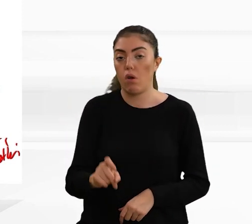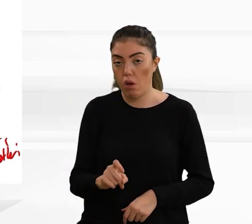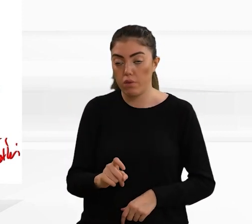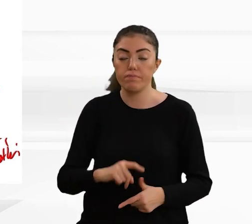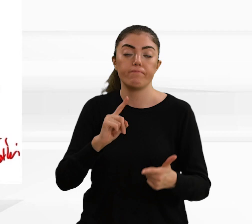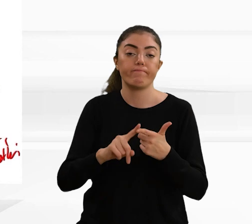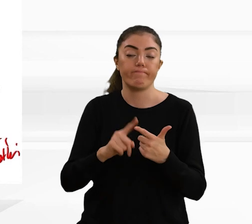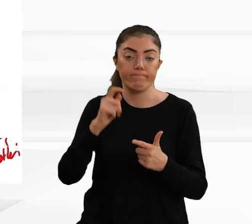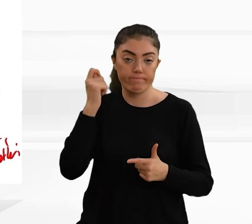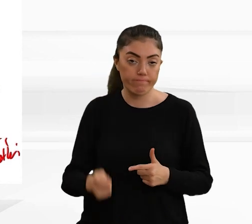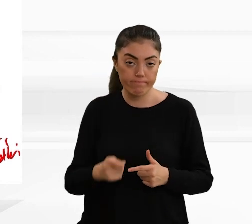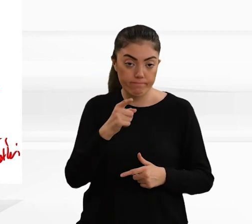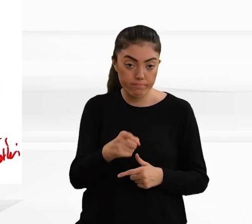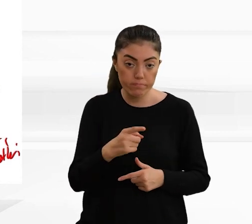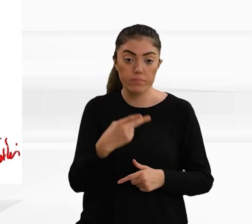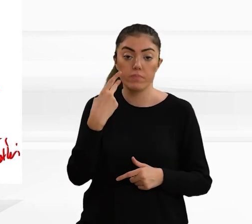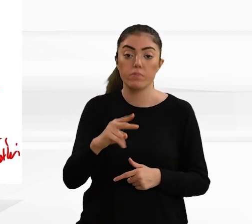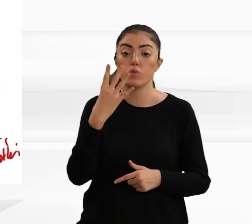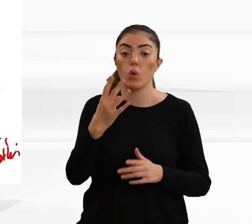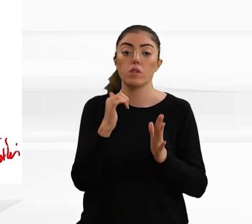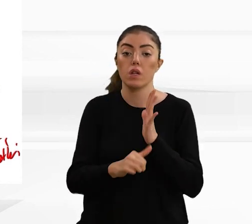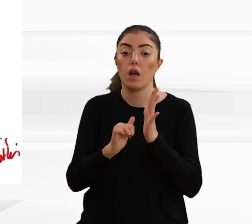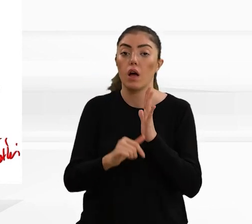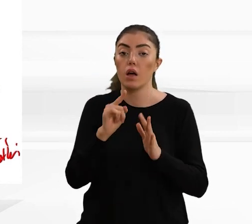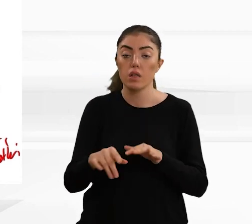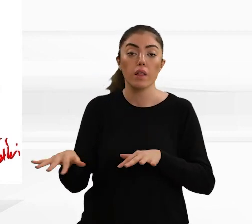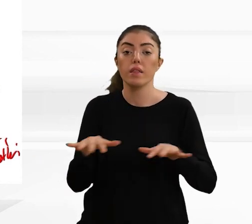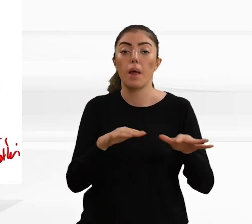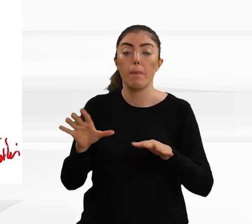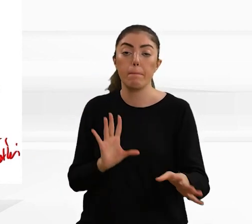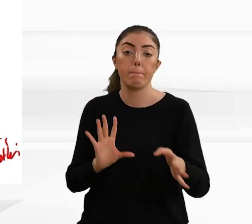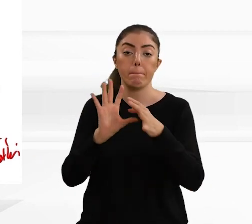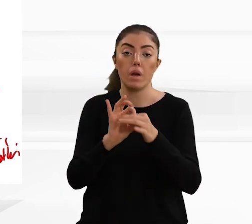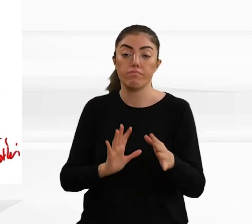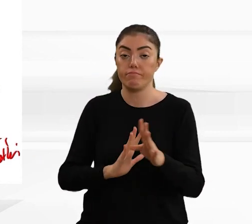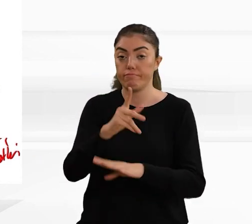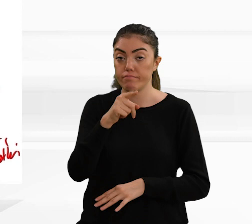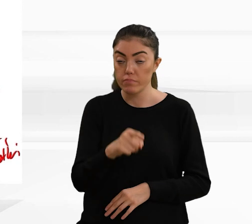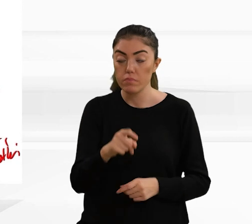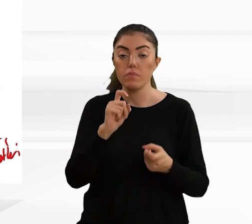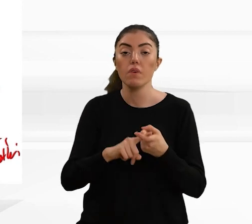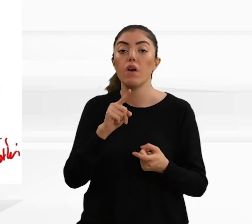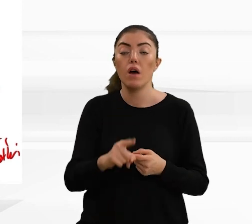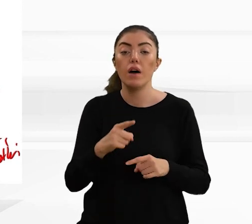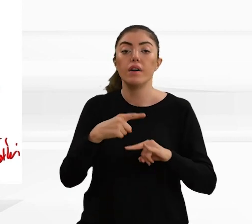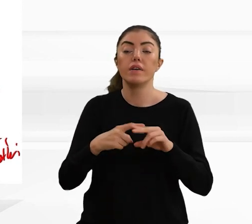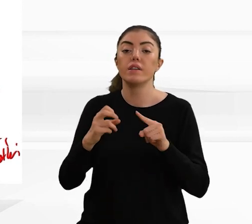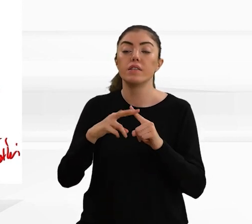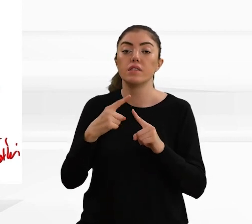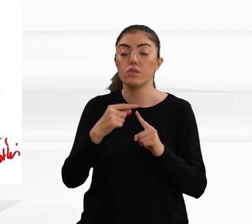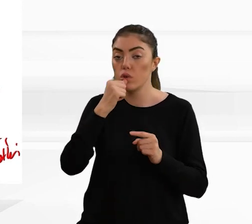ikinci öncülüğündeki 2004 yılında depreme bağlı olarak gelişen ve bu